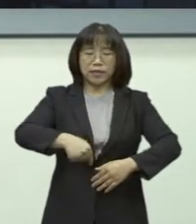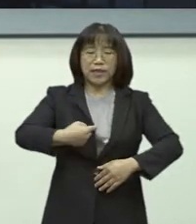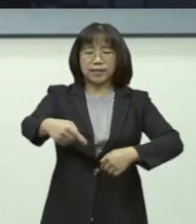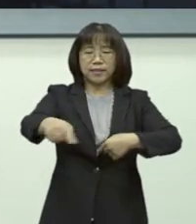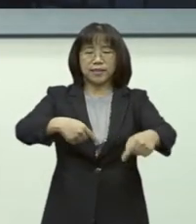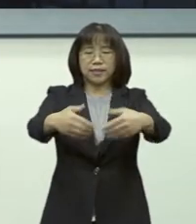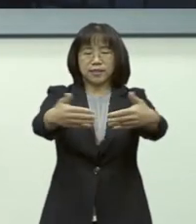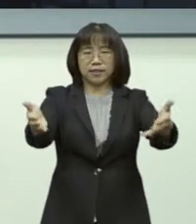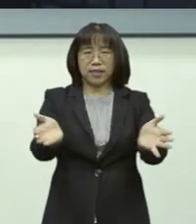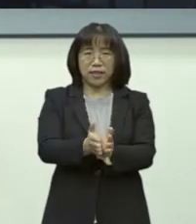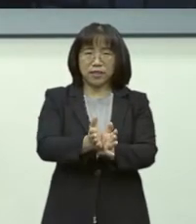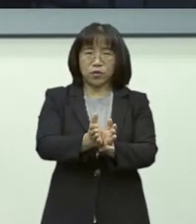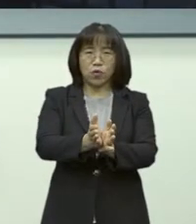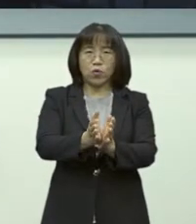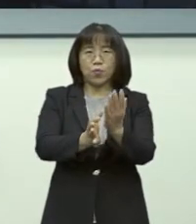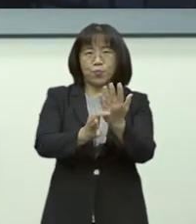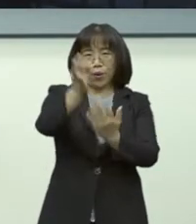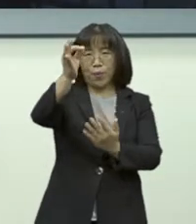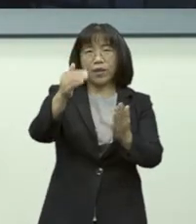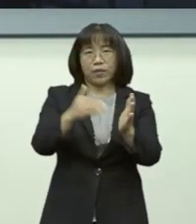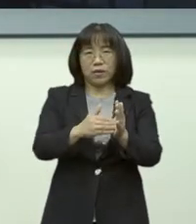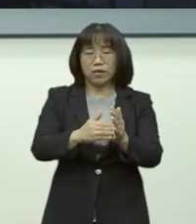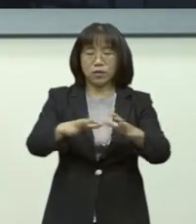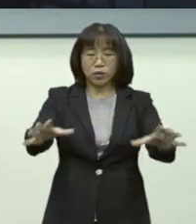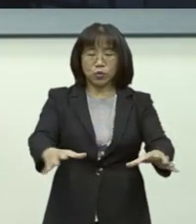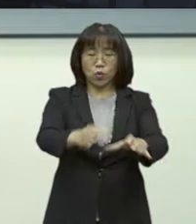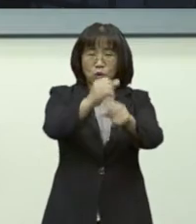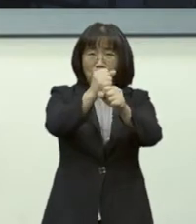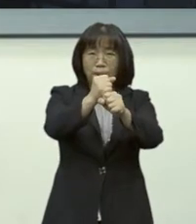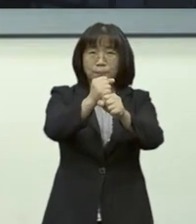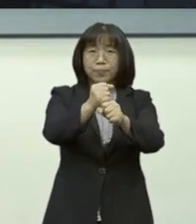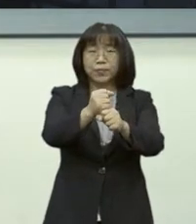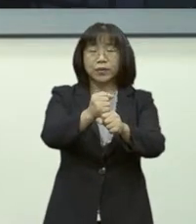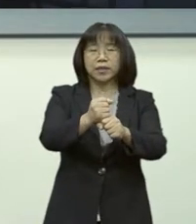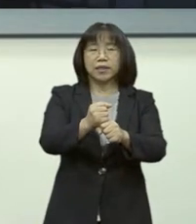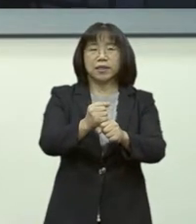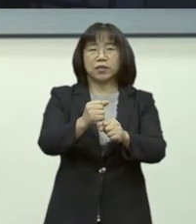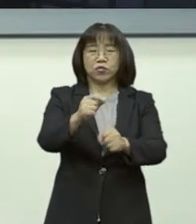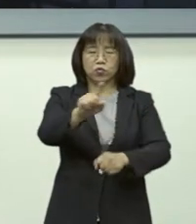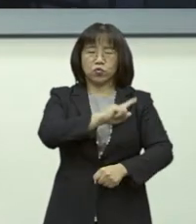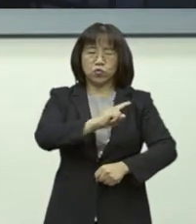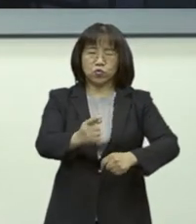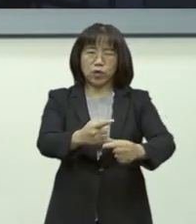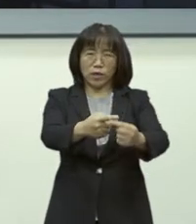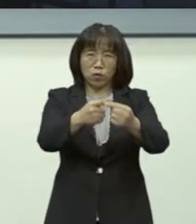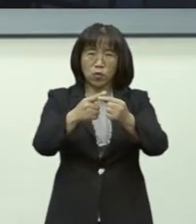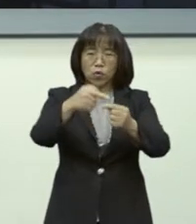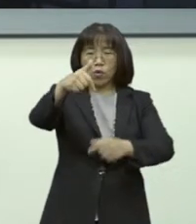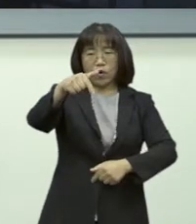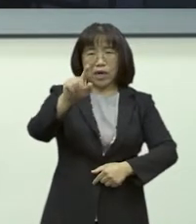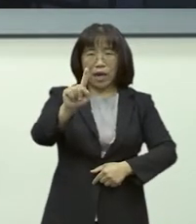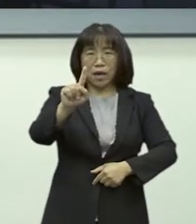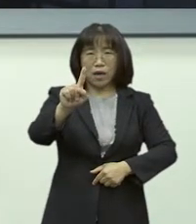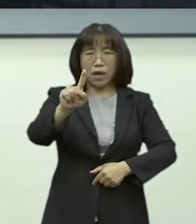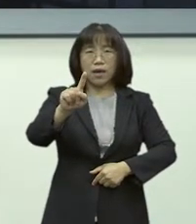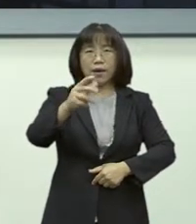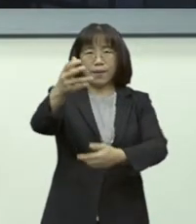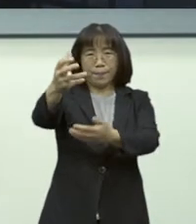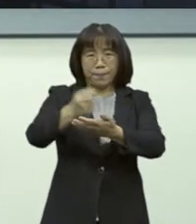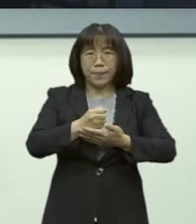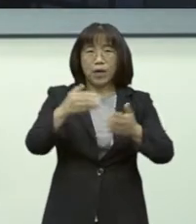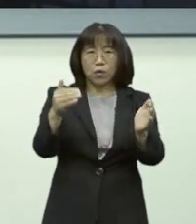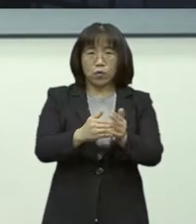선정됐습니다 특히 강서구는 종합 등급 에서 최고 등급인 가 등급을 받으며 행정안전부장관